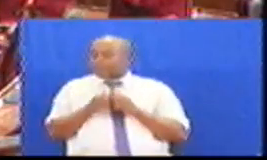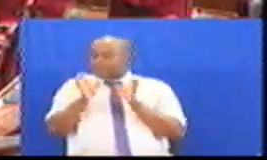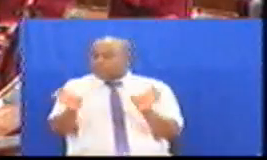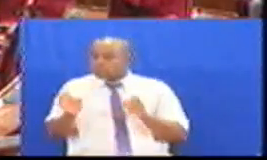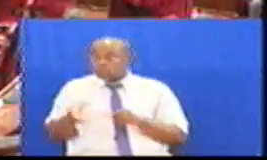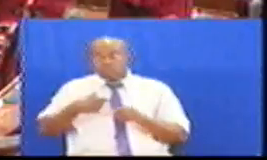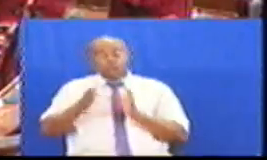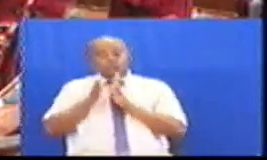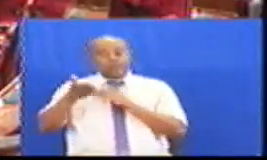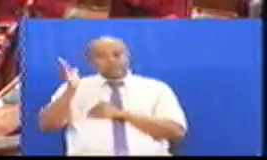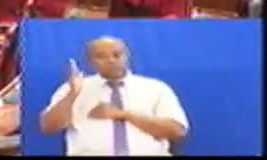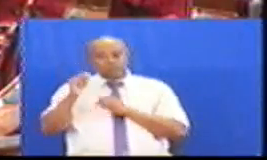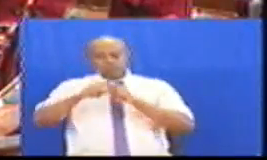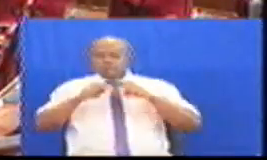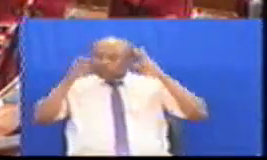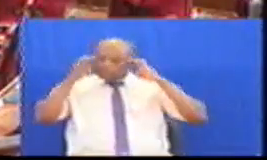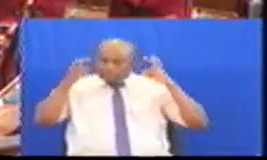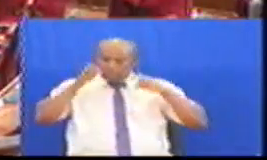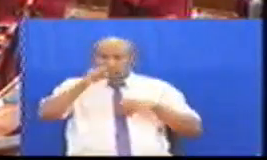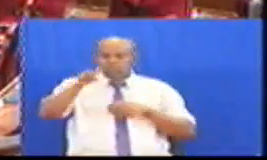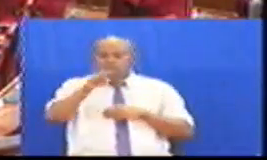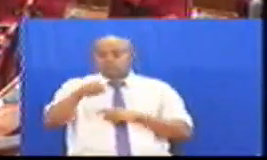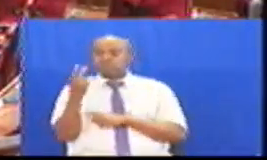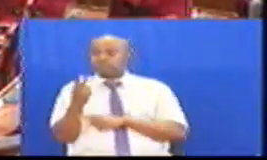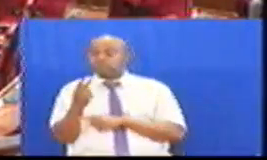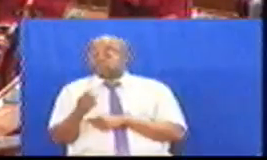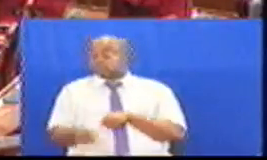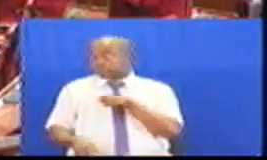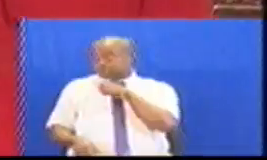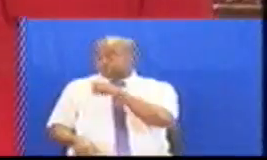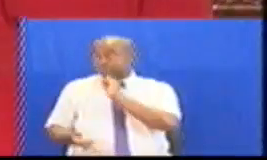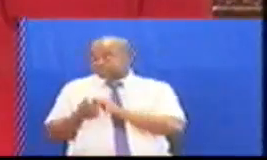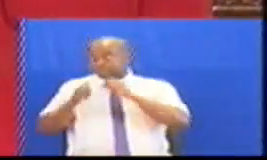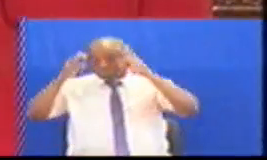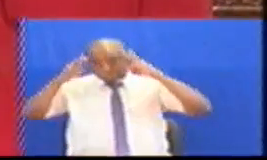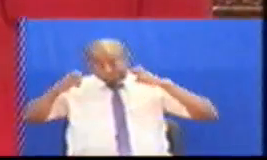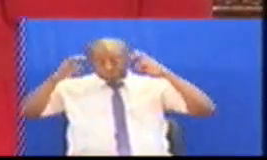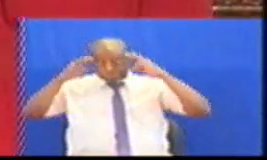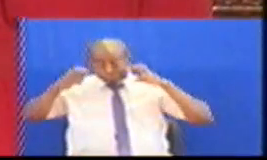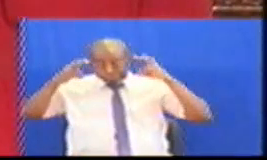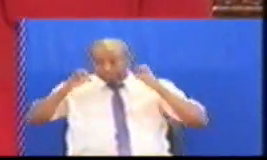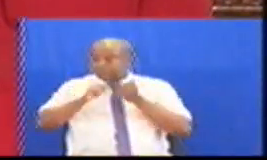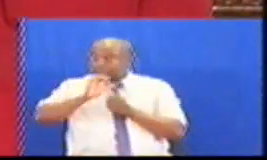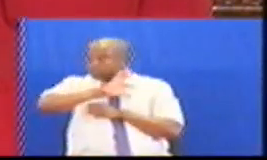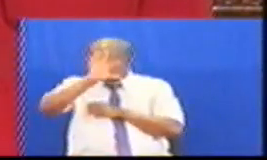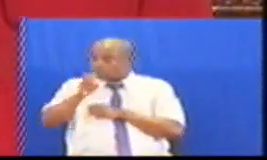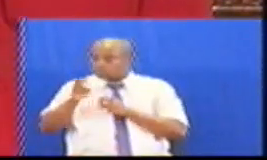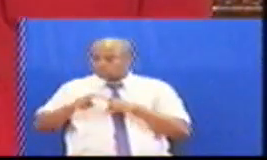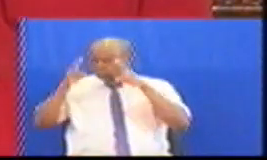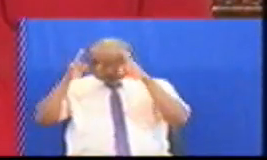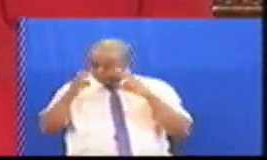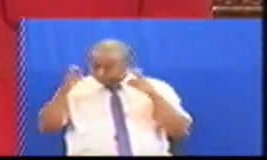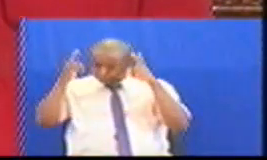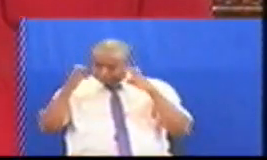naiomba serikali ikatafakari hili jambo. Hili ni jambo la kwenda kutafakari. Wakae vyombo vyote waone namna